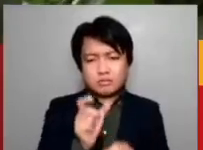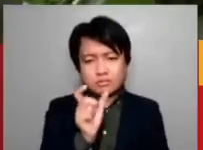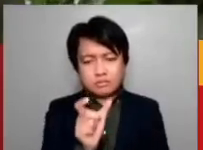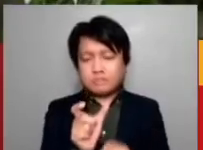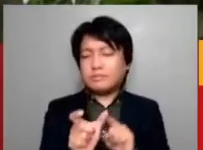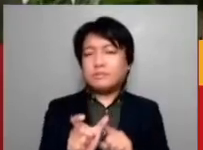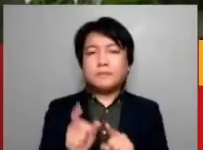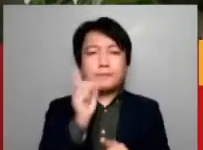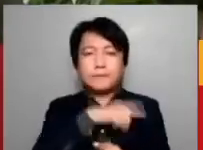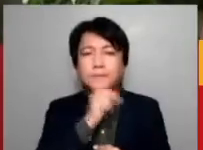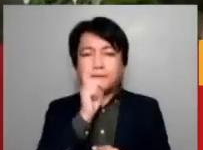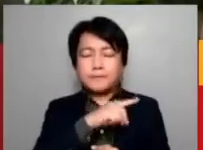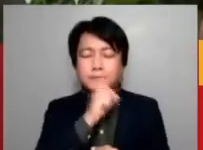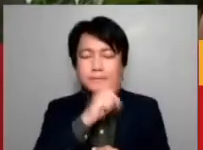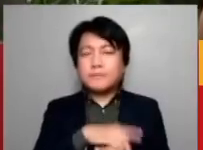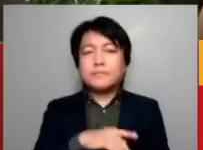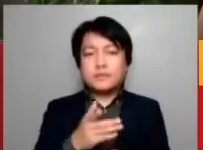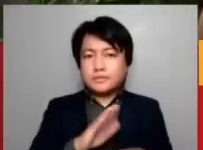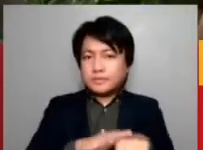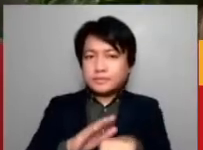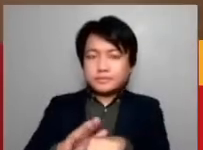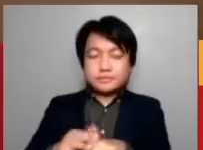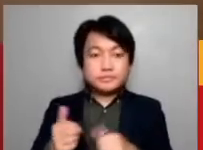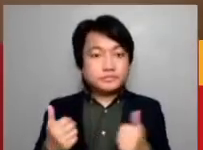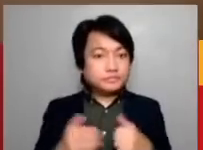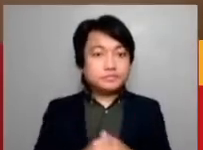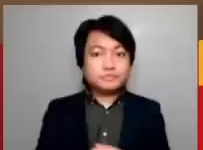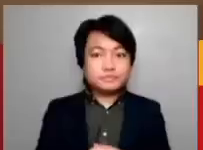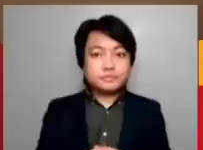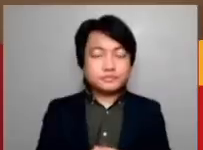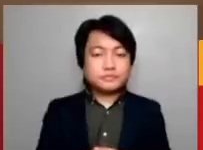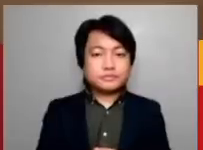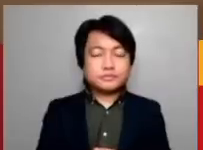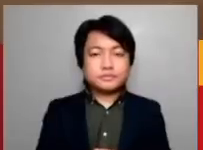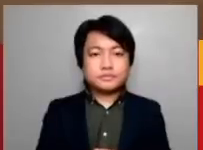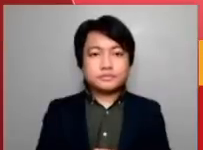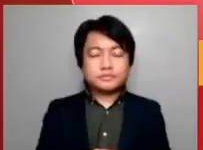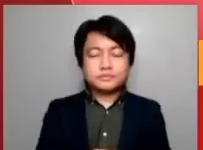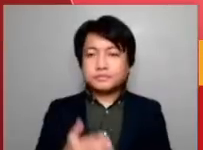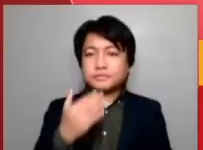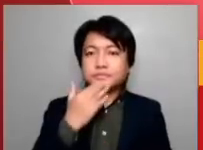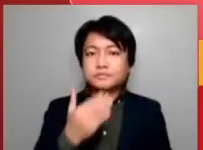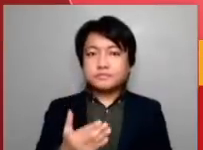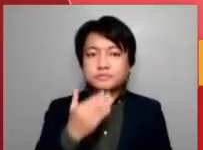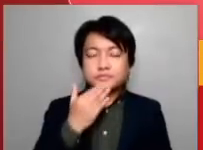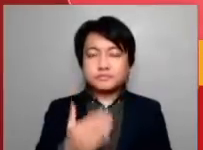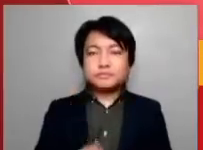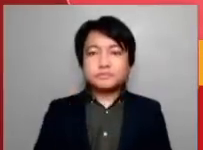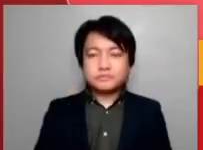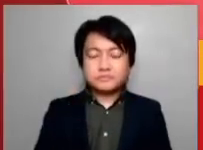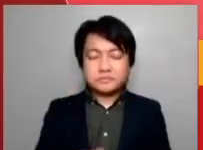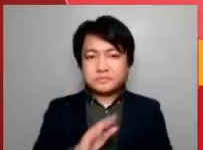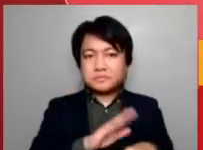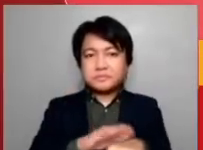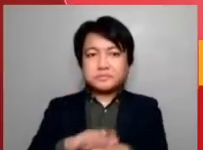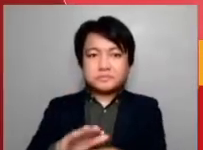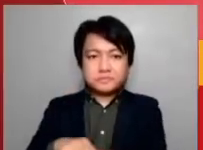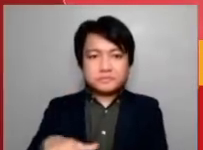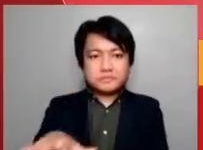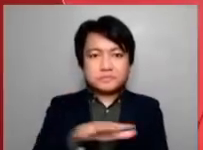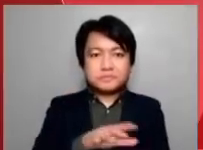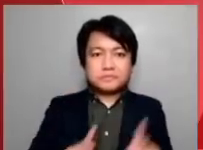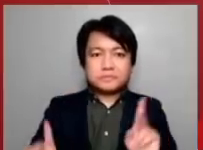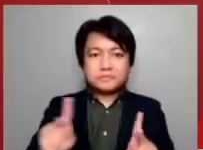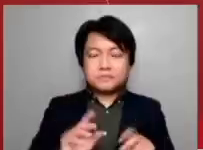Ayun. Yan ang bago slogan namin. Pag maraming digits, di legit. Salamat po, nabigyan babala yung ating publiko. Ay, maraming salamat